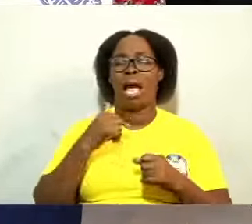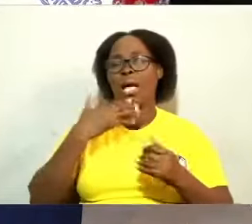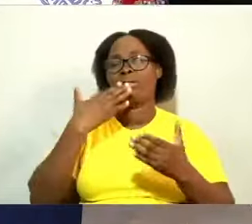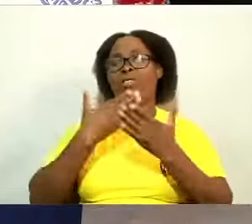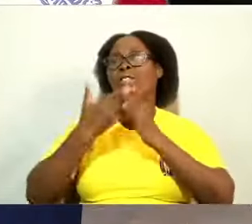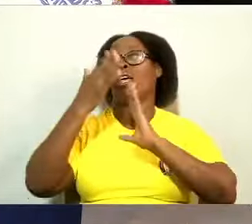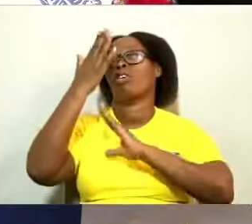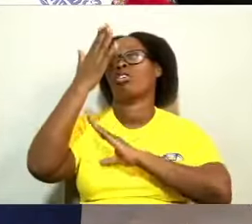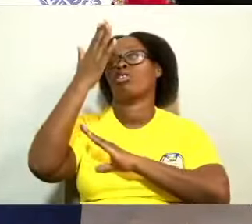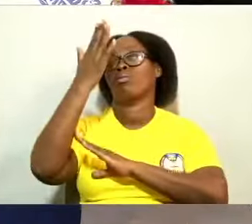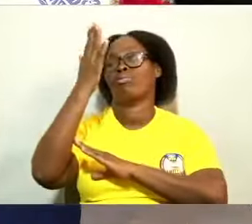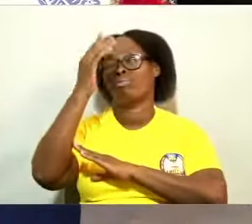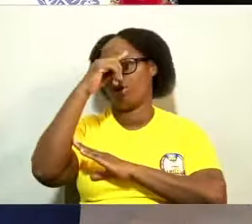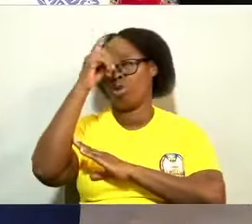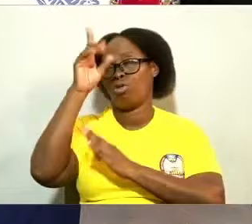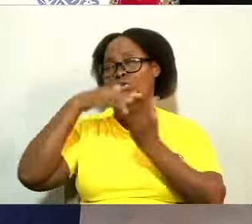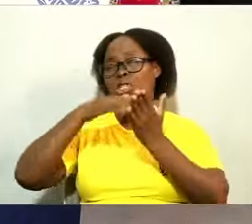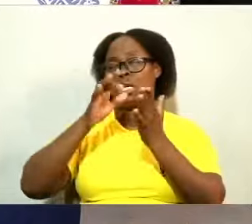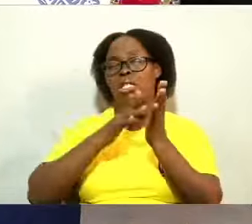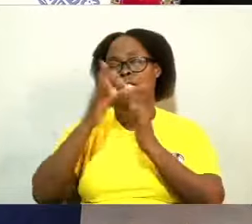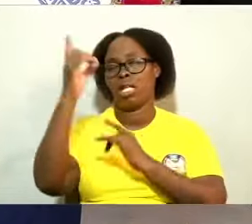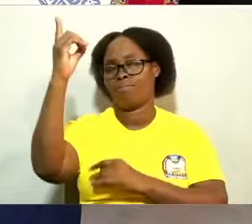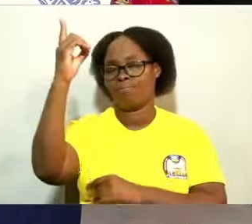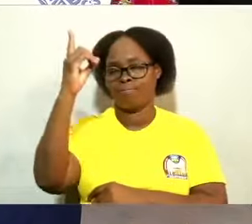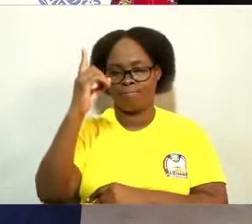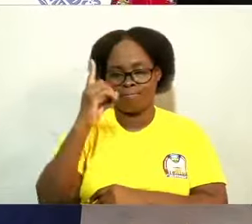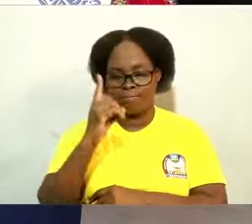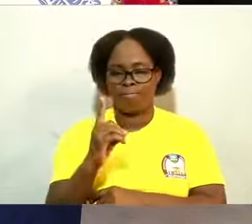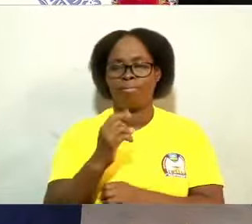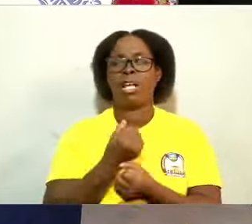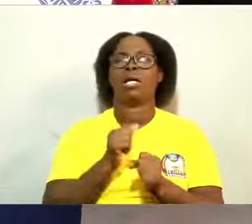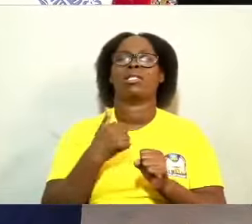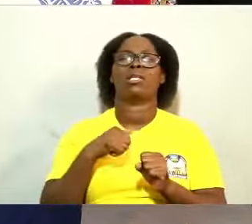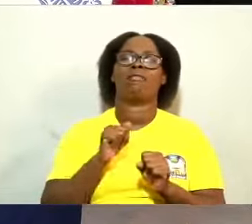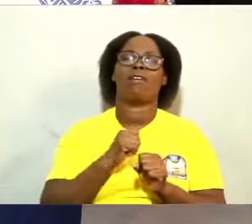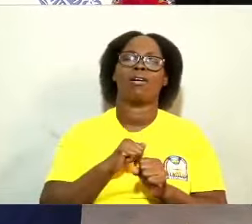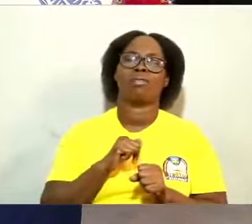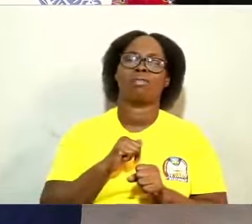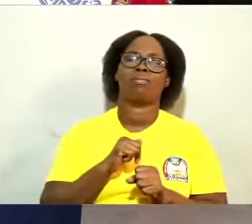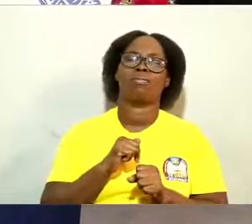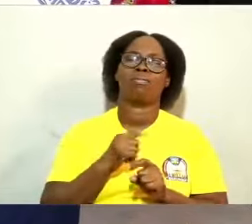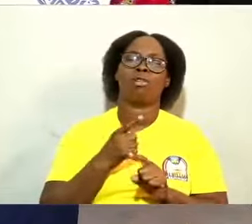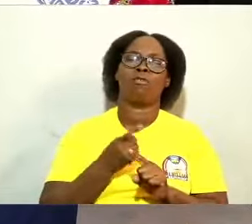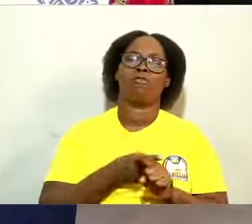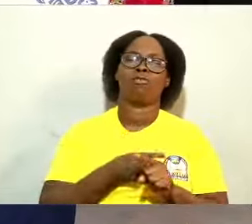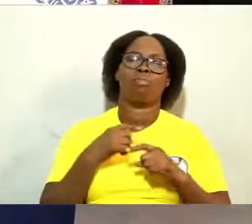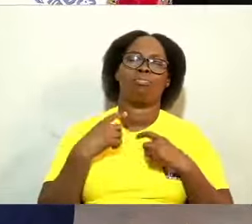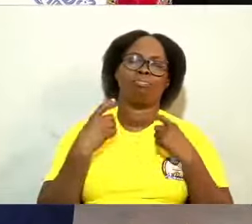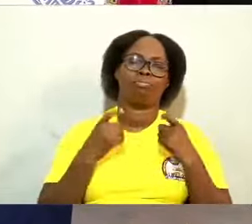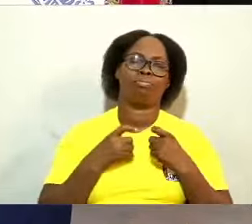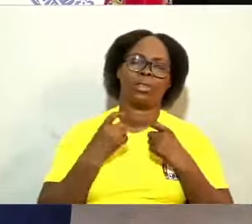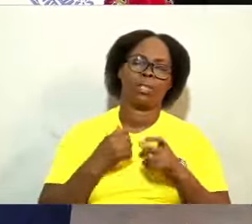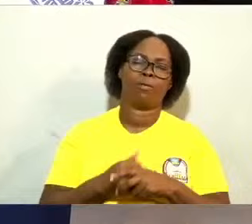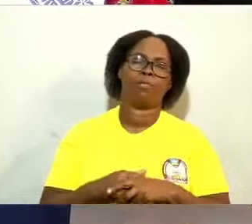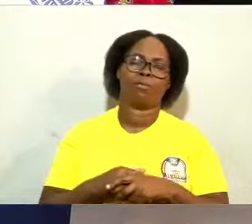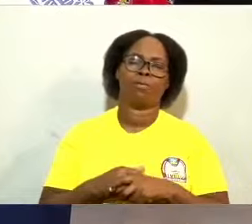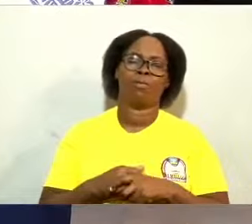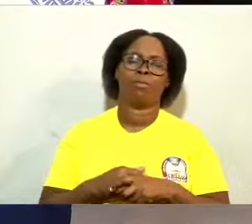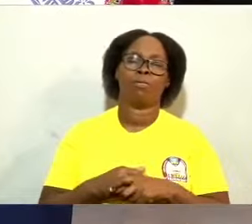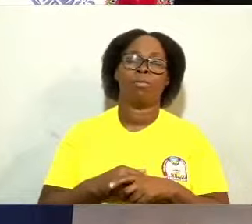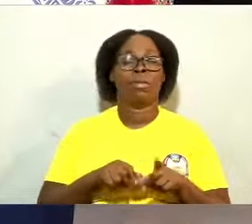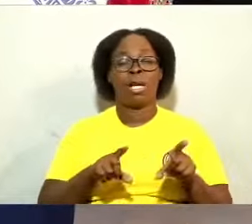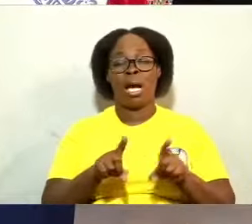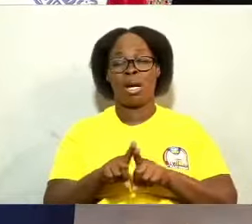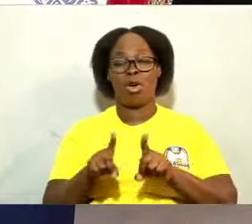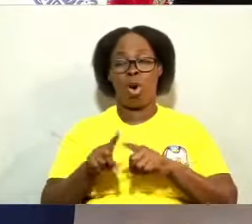Tunakushukuru kwa sababu ulimtuma Yesu aje ili atuokoe kutoka kwa matope hayo. Hata